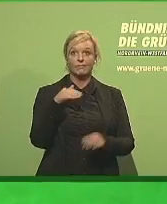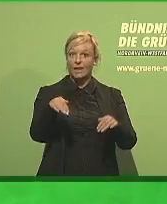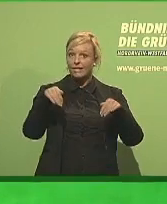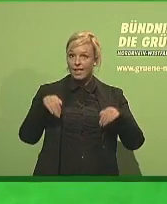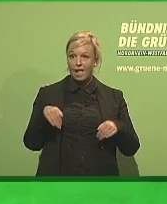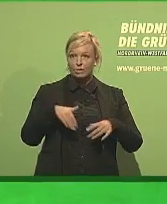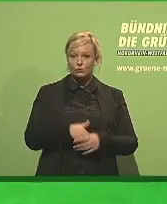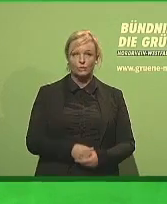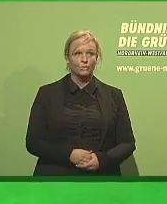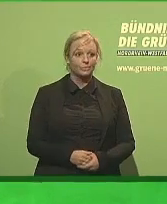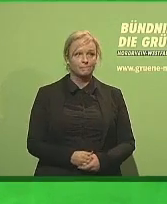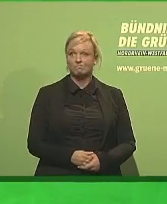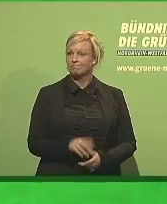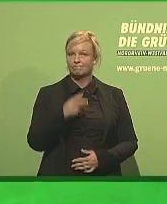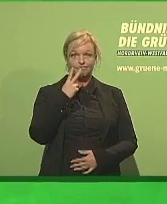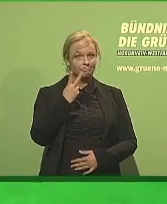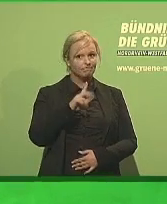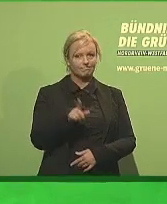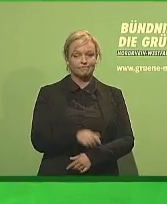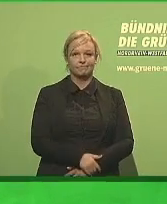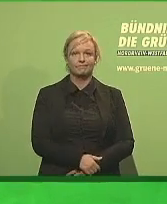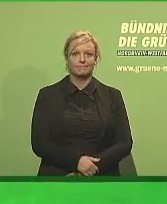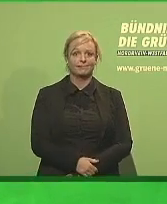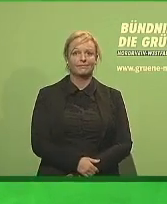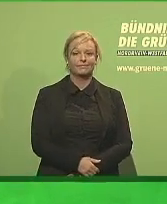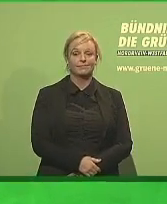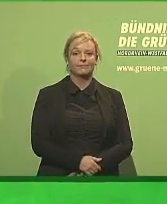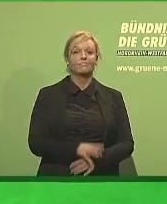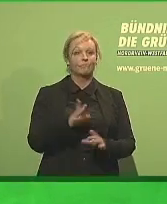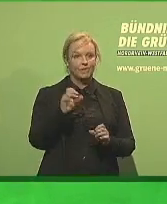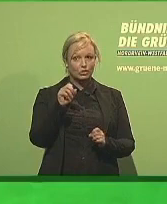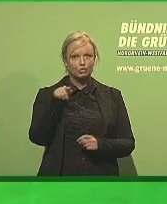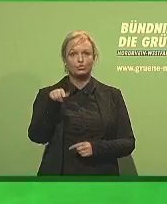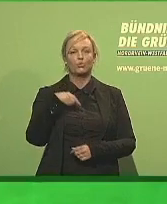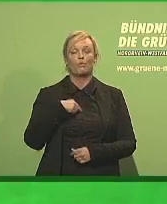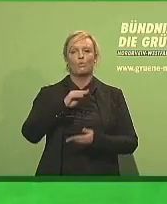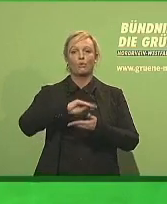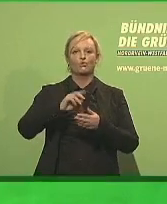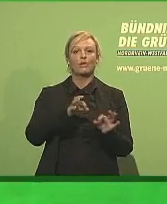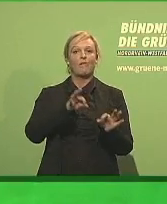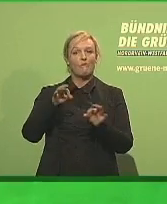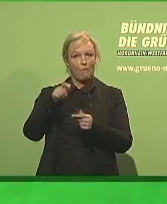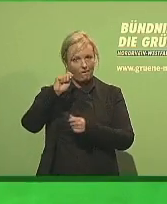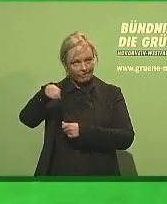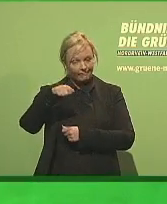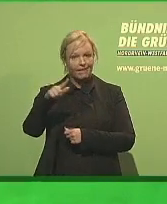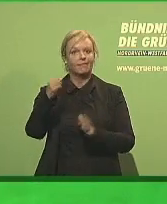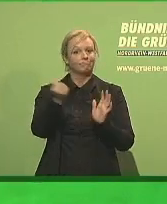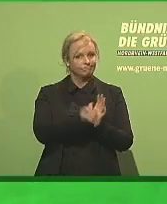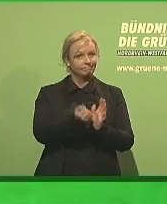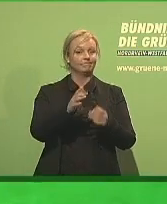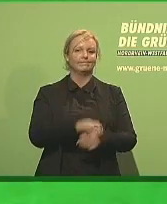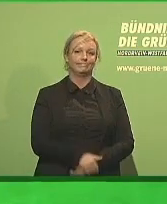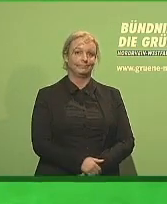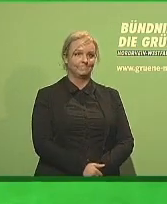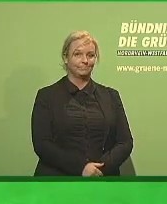Enthaltungen? Die sehe ich auch nicht. Joe, damit bist du als Schriftführer gewählt.